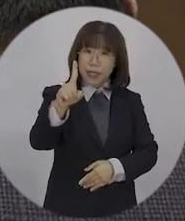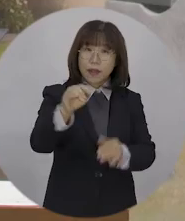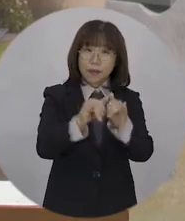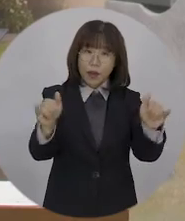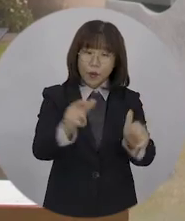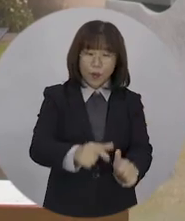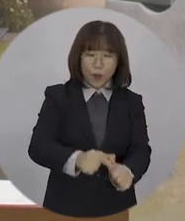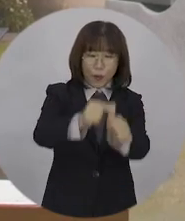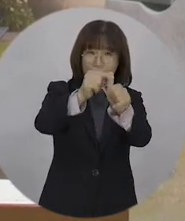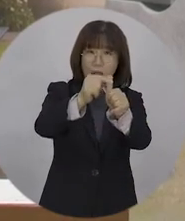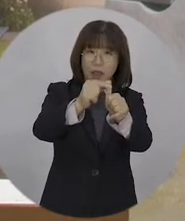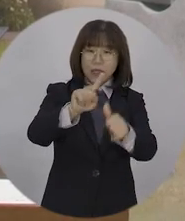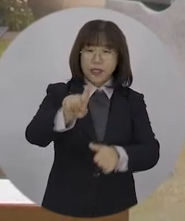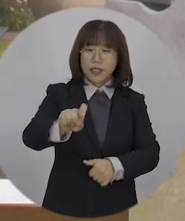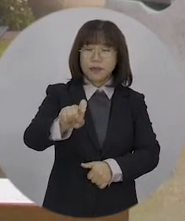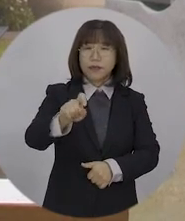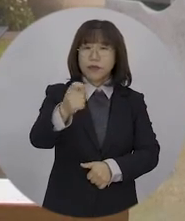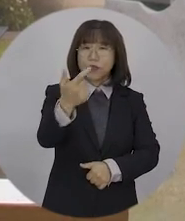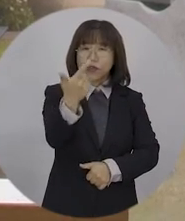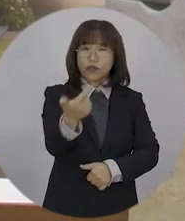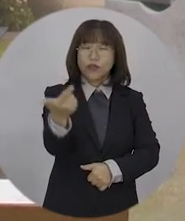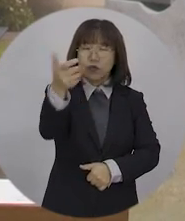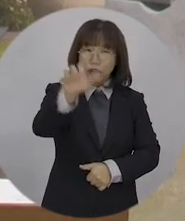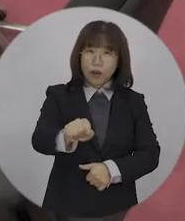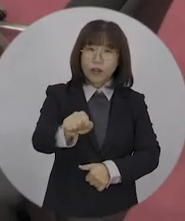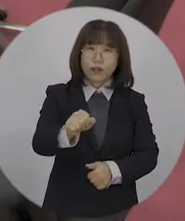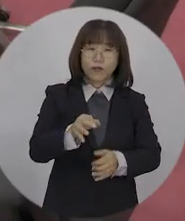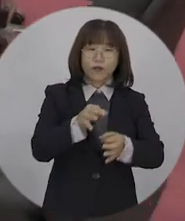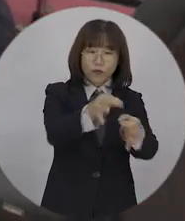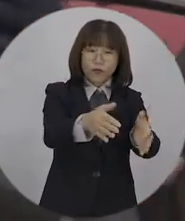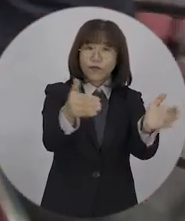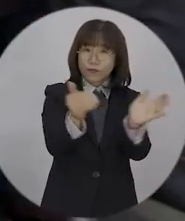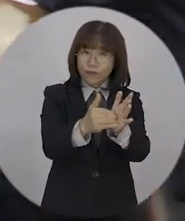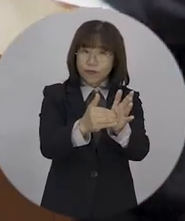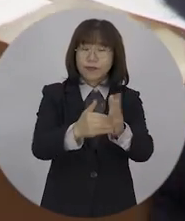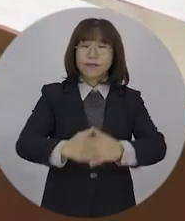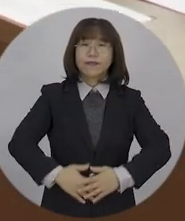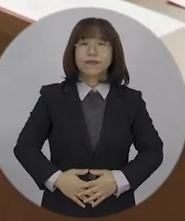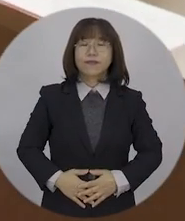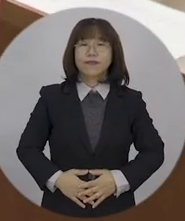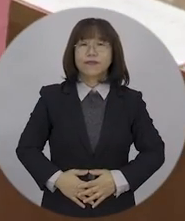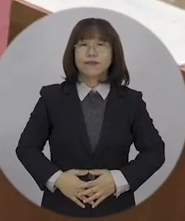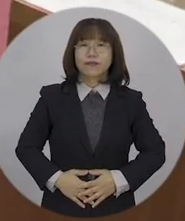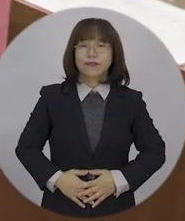1,241명의 장학생을 선발해 16억여 원의 장학금을 지원한 바 있습니다.